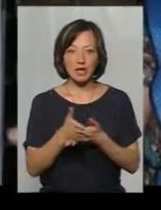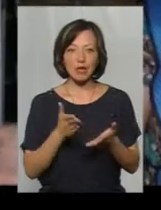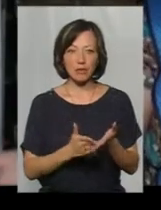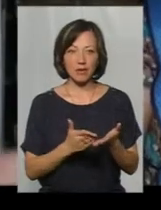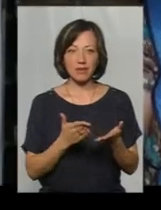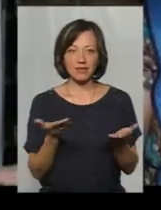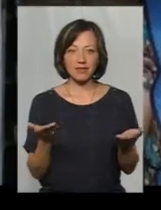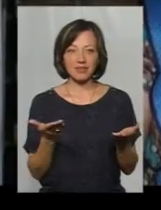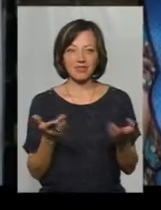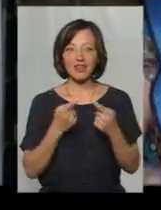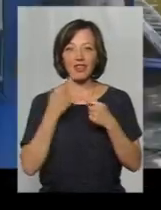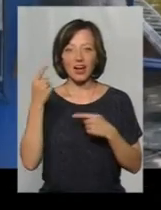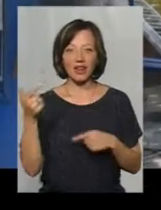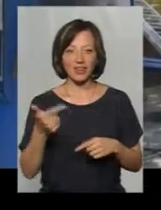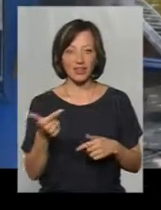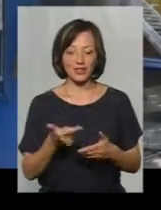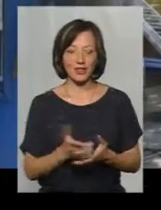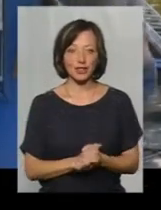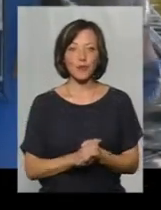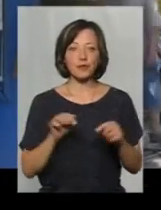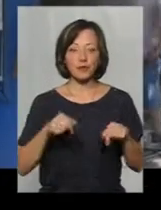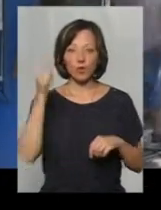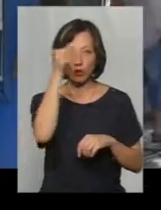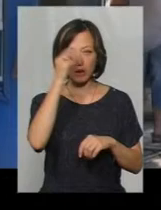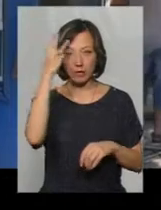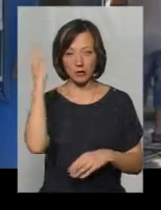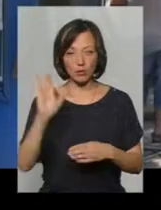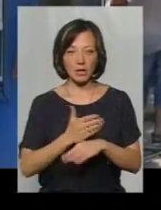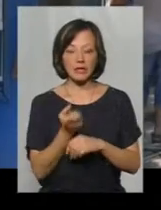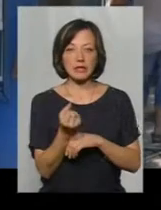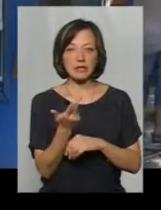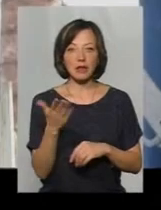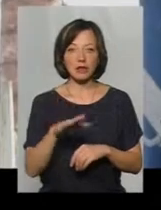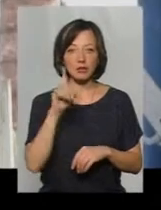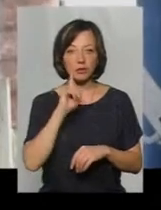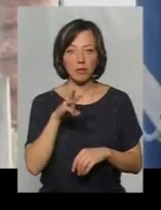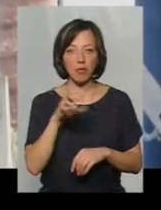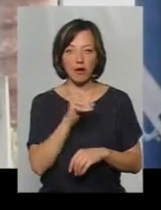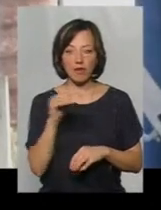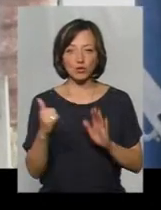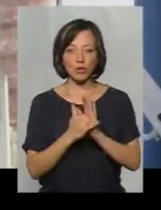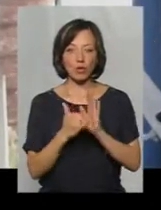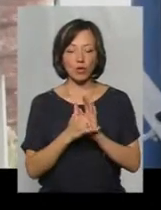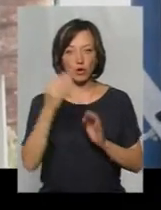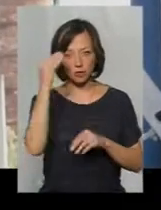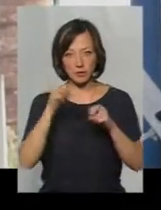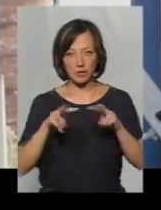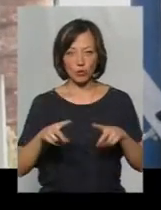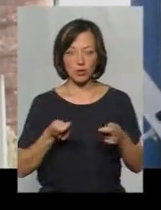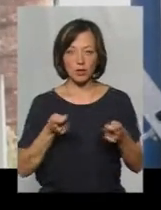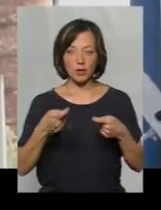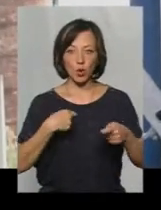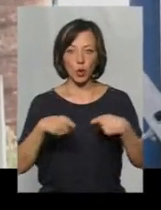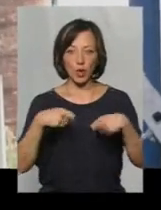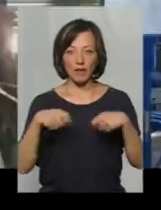підемо, же дальні гречани. Цьогоріч у Хмельницькому демонтували 13 тимчасових споруд, встановлених, на думку фахівців управління